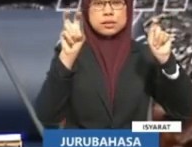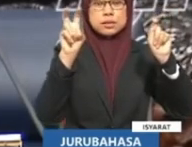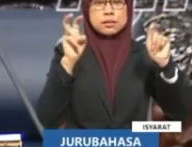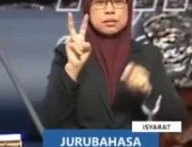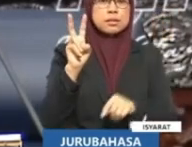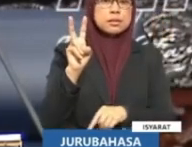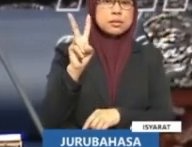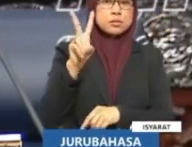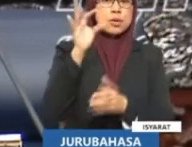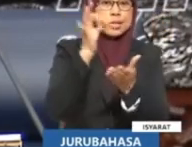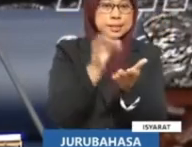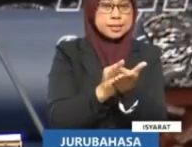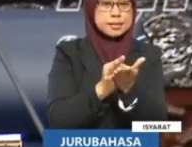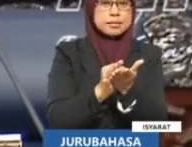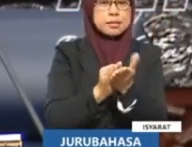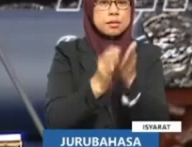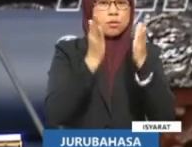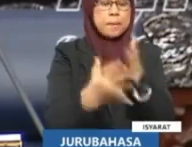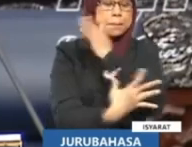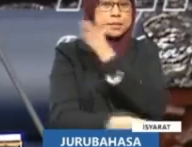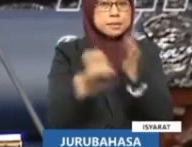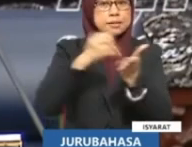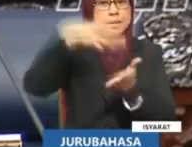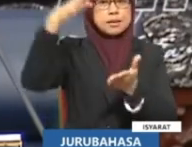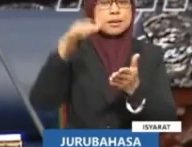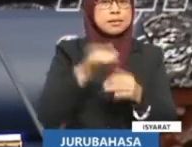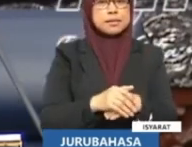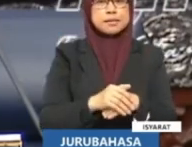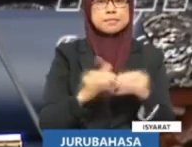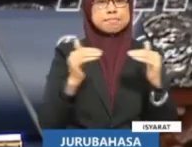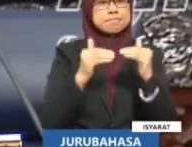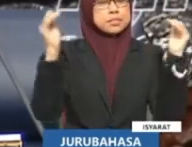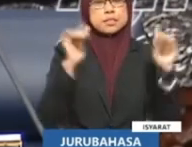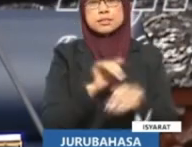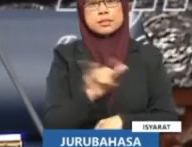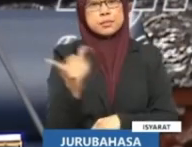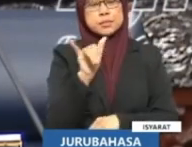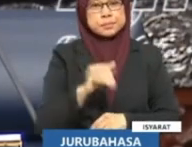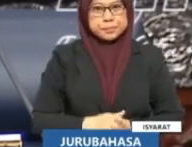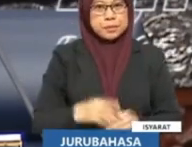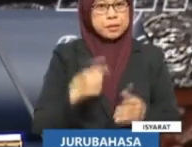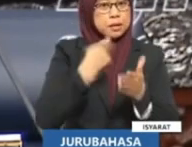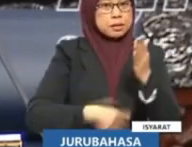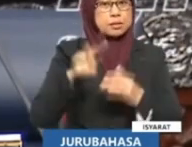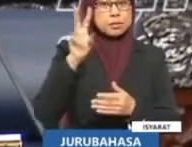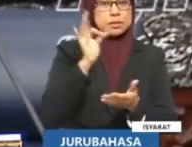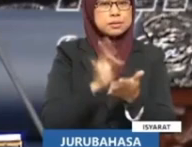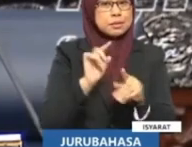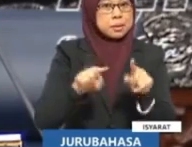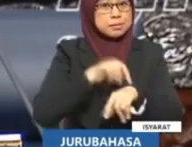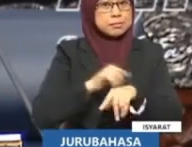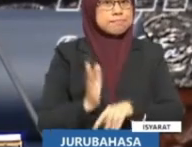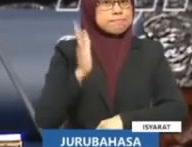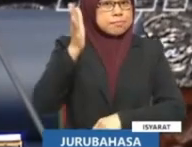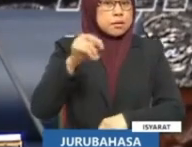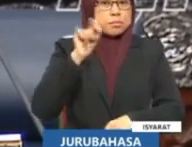SIM semua orang kaya orang miskin menikmati ribet Duo Shen ini dalam bekalan elektrik negara kita tapi masa akan datang